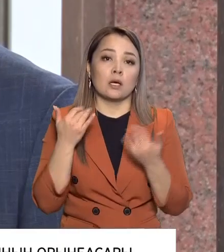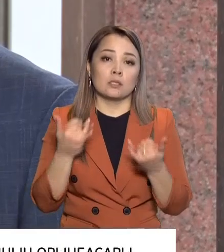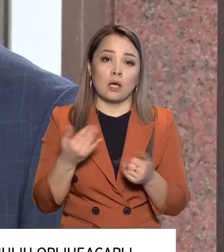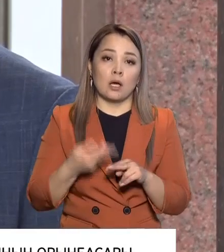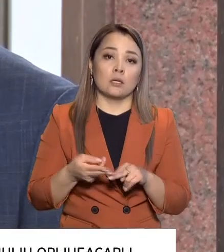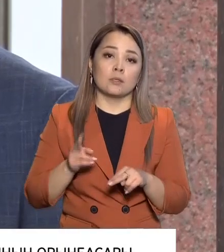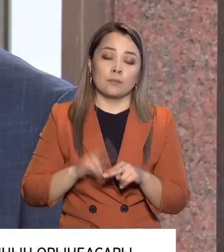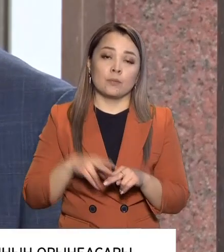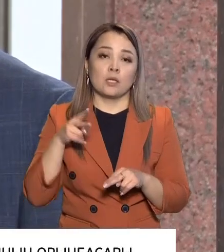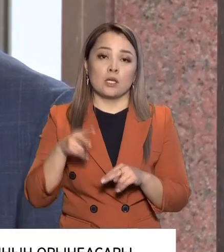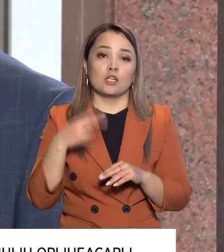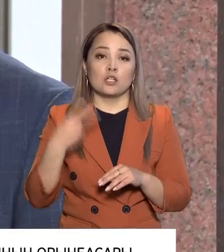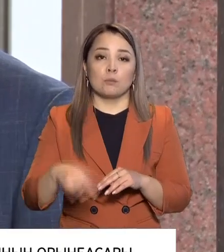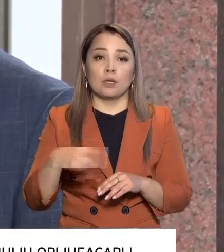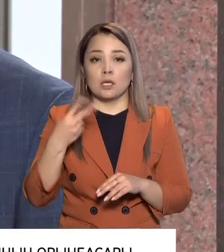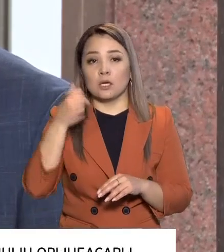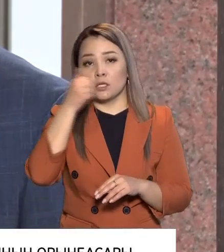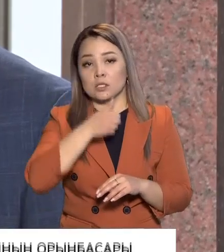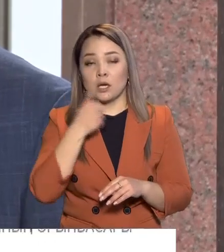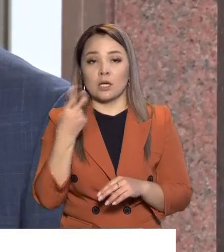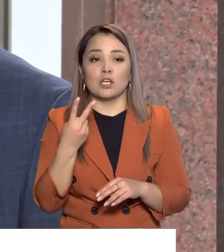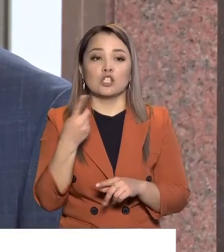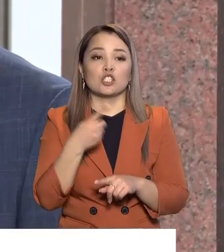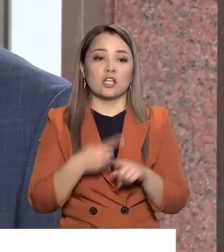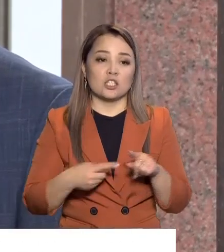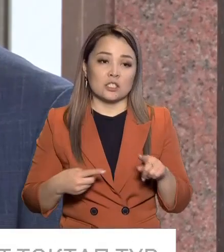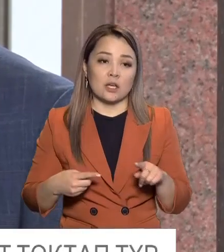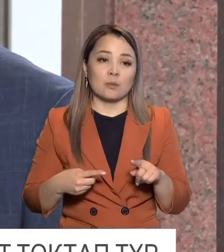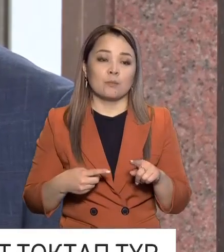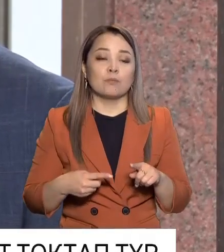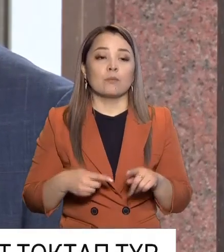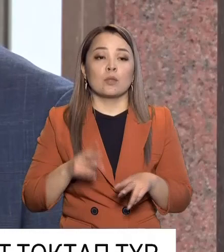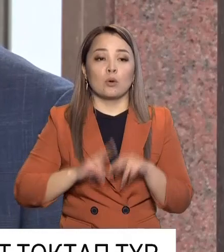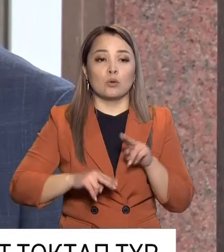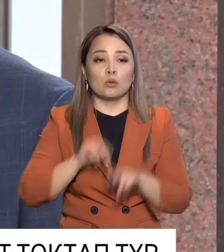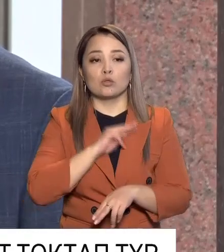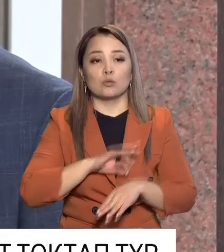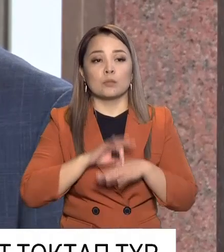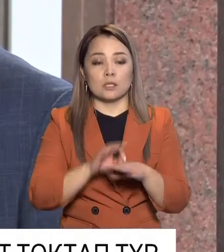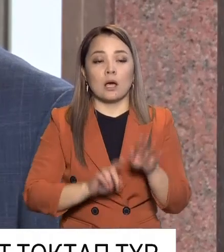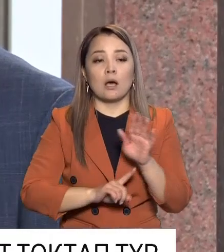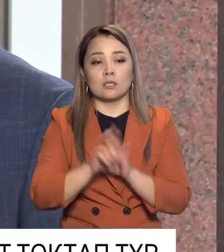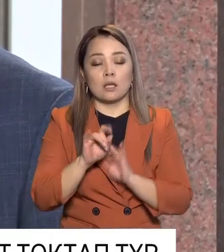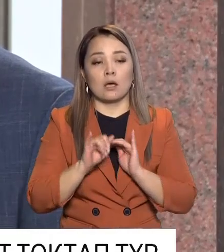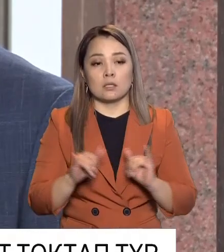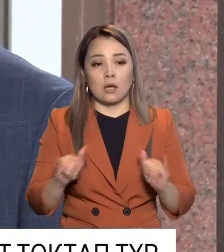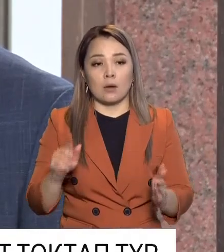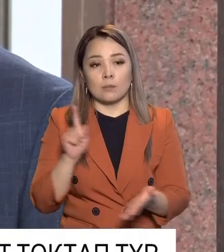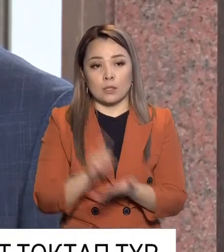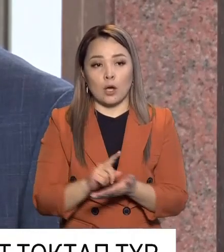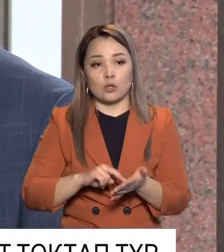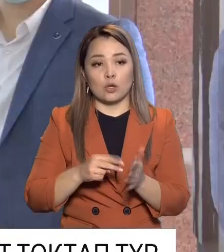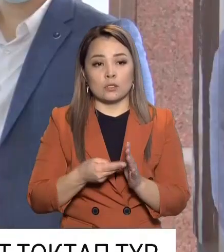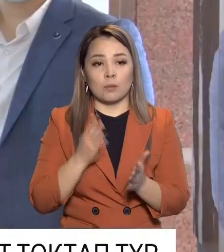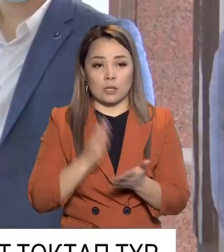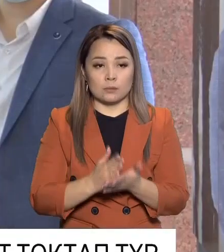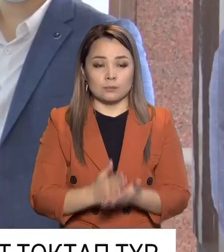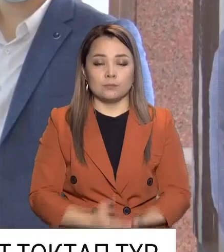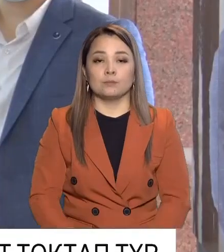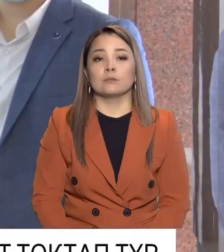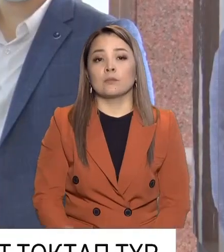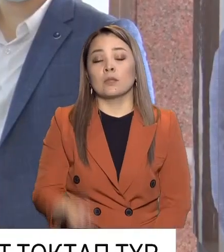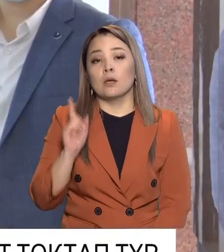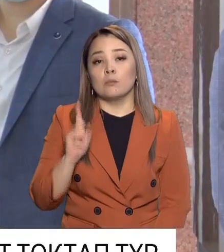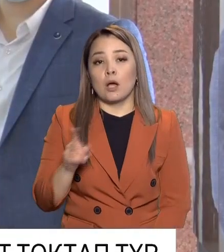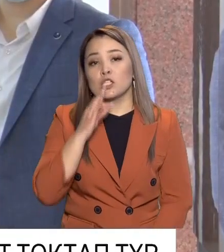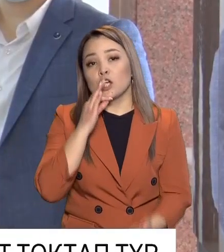осы 2022 жылдың 2-ші жарты жылдығында құрылыс жұмыстарын қайта жандандыру жоспарда тұр.